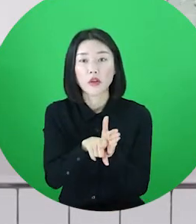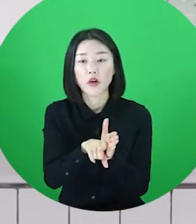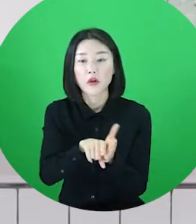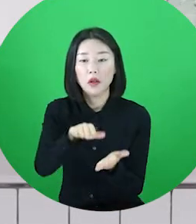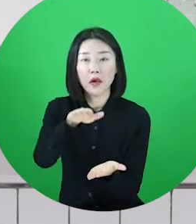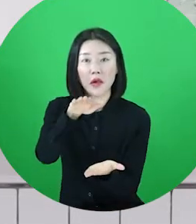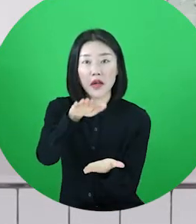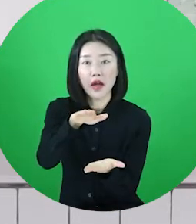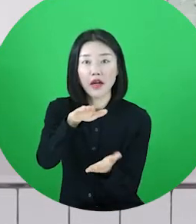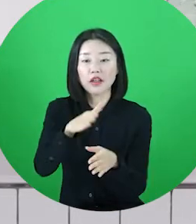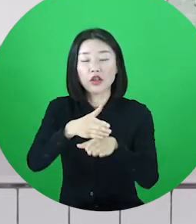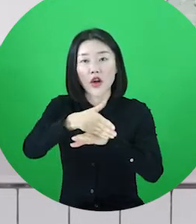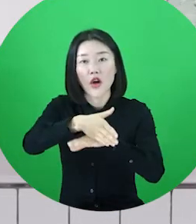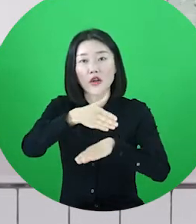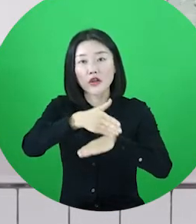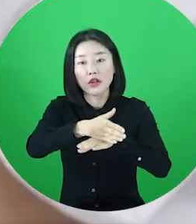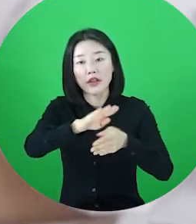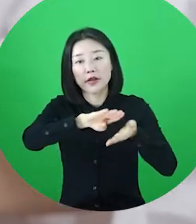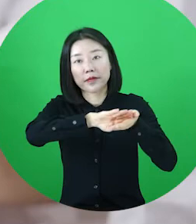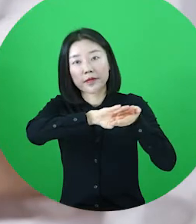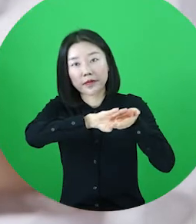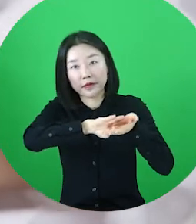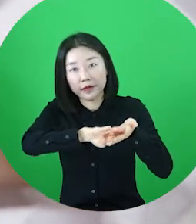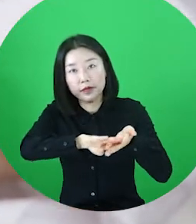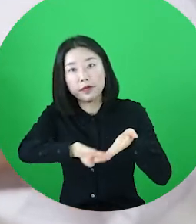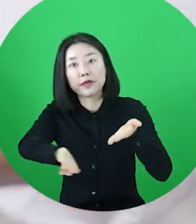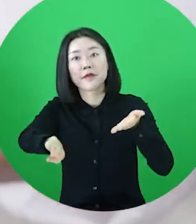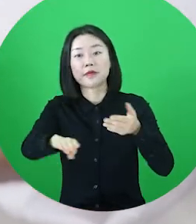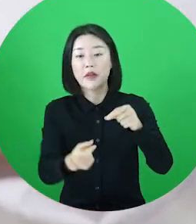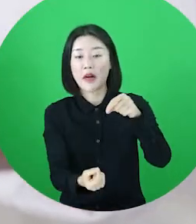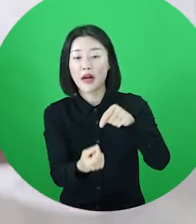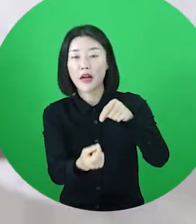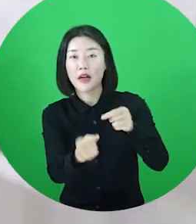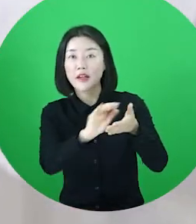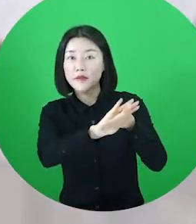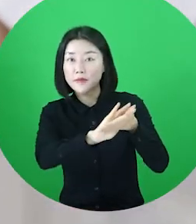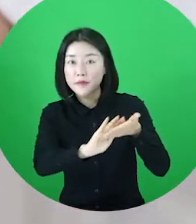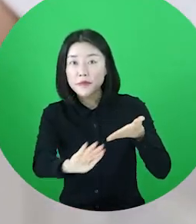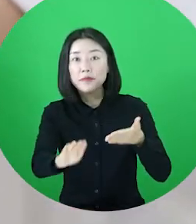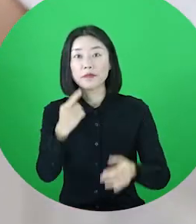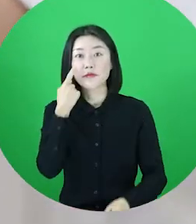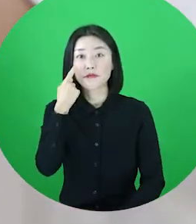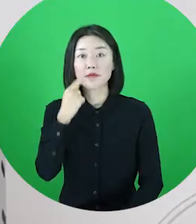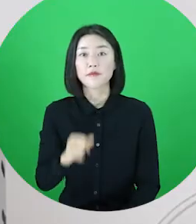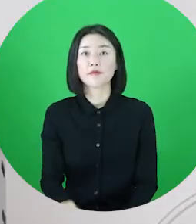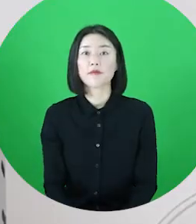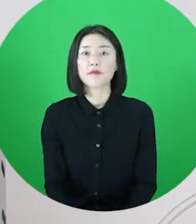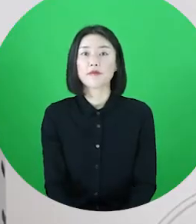주걱으로 두부를 천천히 밀어서 냄비 안으로 넣어주세요.